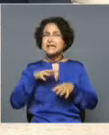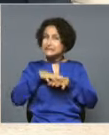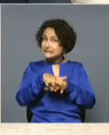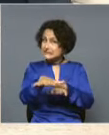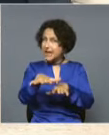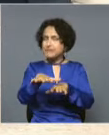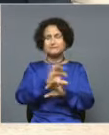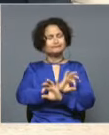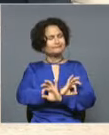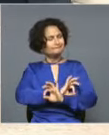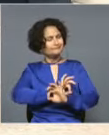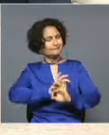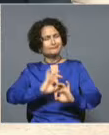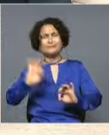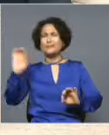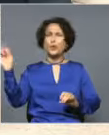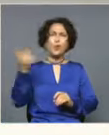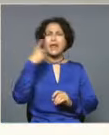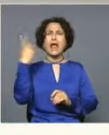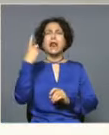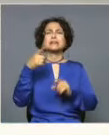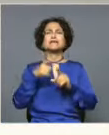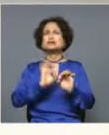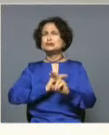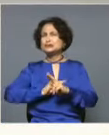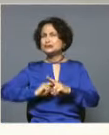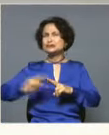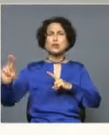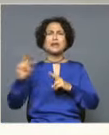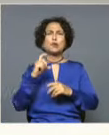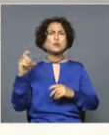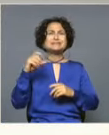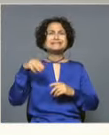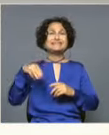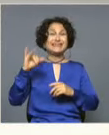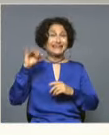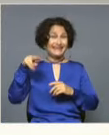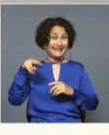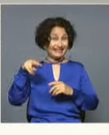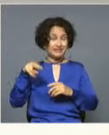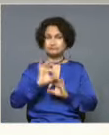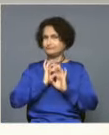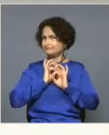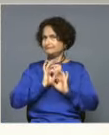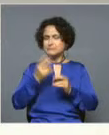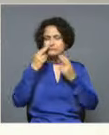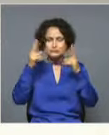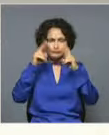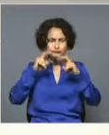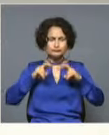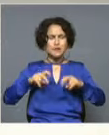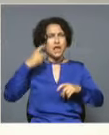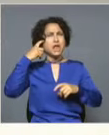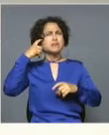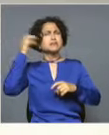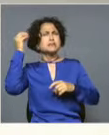е уникална. Не, тя чисто като стилистика има много, много детайлни изследвания, които казват, че напомня